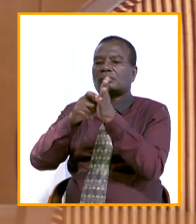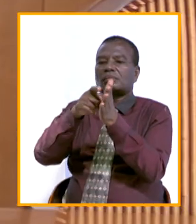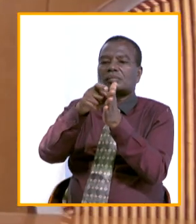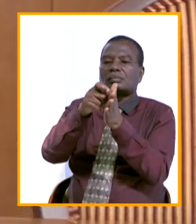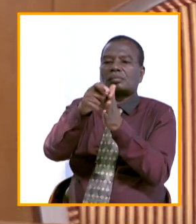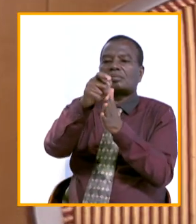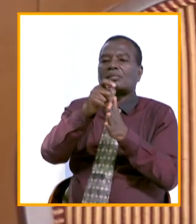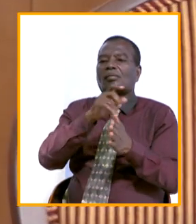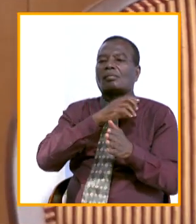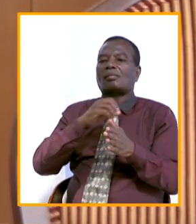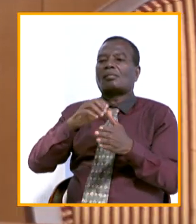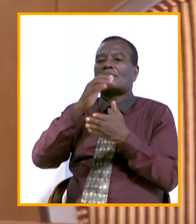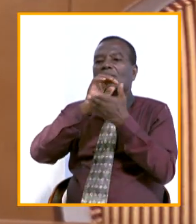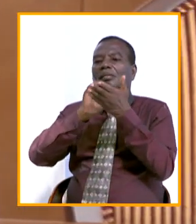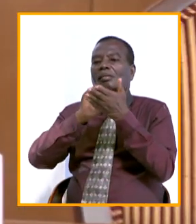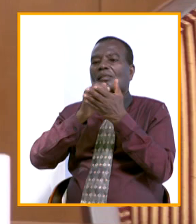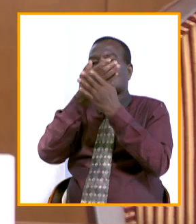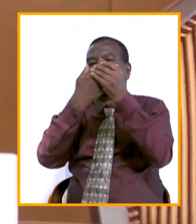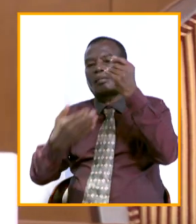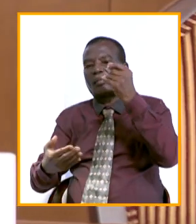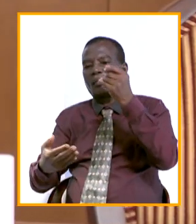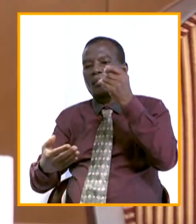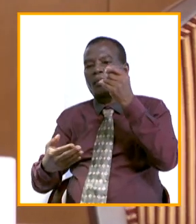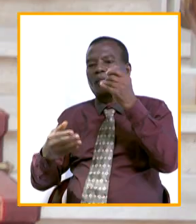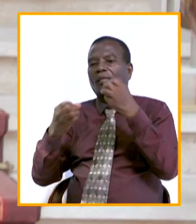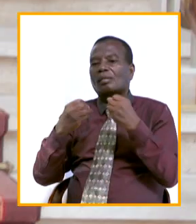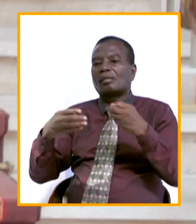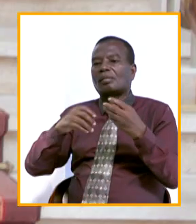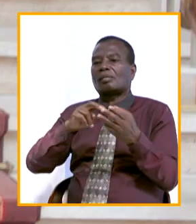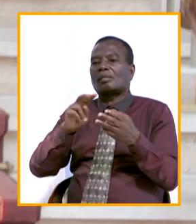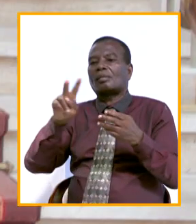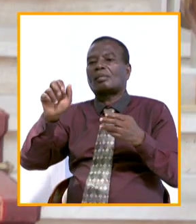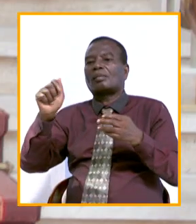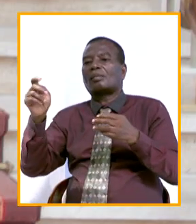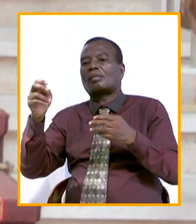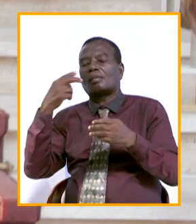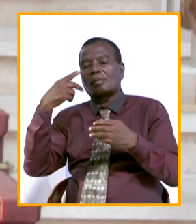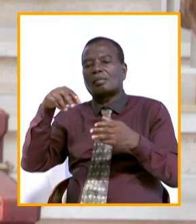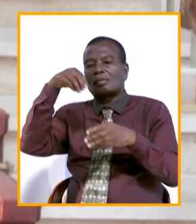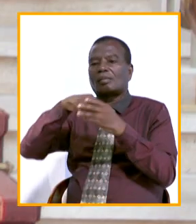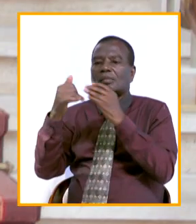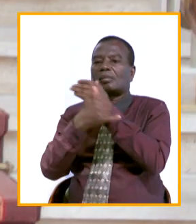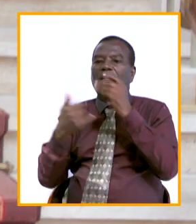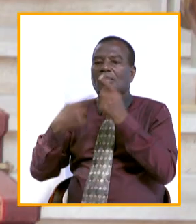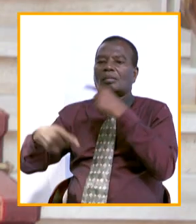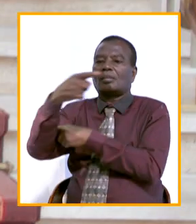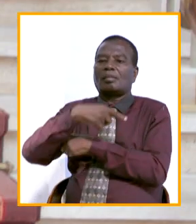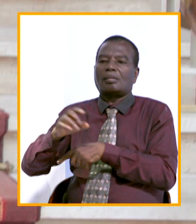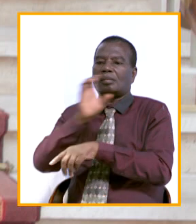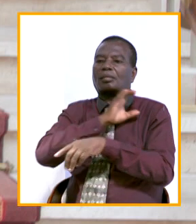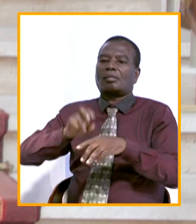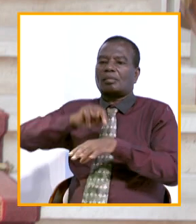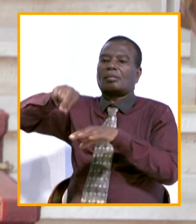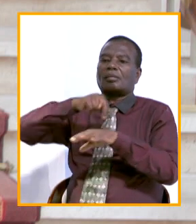COVID-19 et de l'absence d'apparition de nouveaux variants observés dans notre pays à ce jour, le Conseil